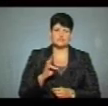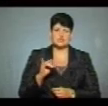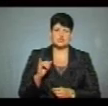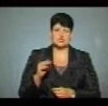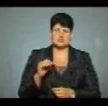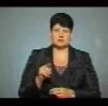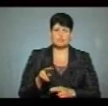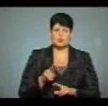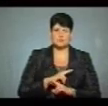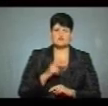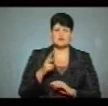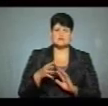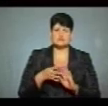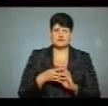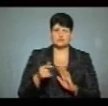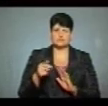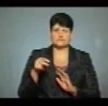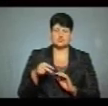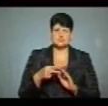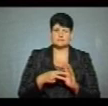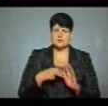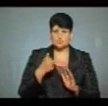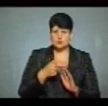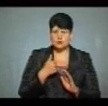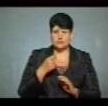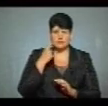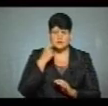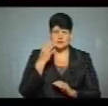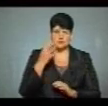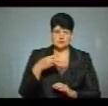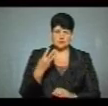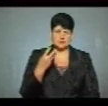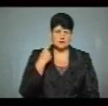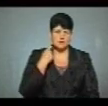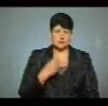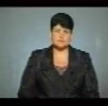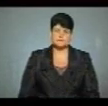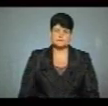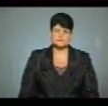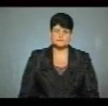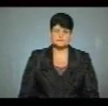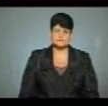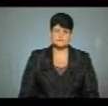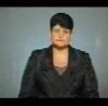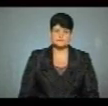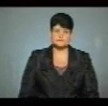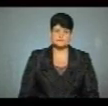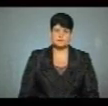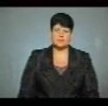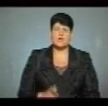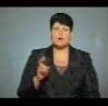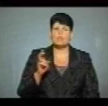помер 29 грудня 2017 року у віці 43 років. У